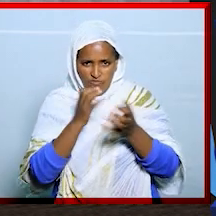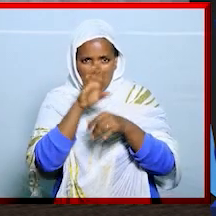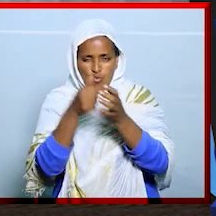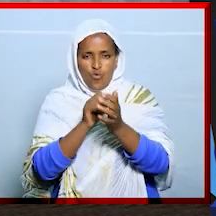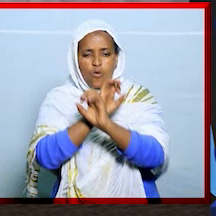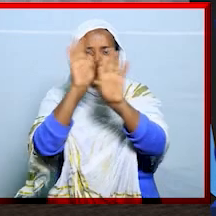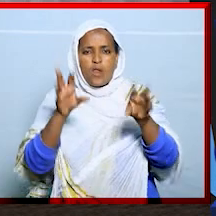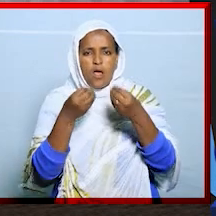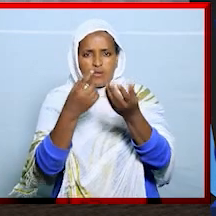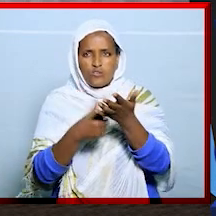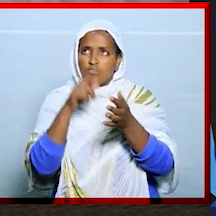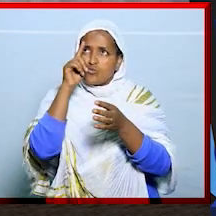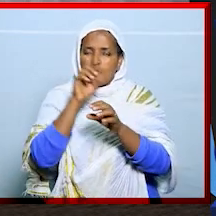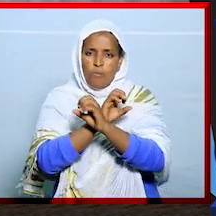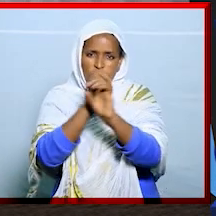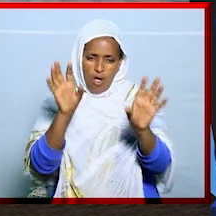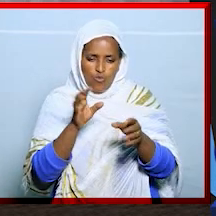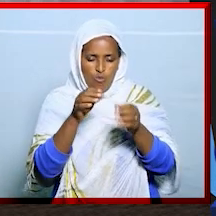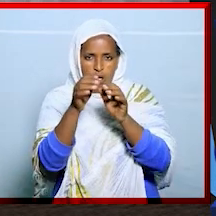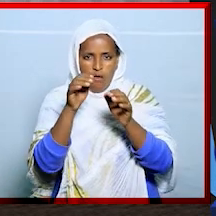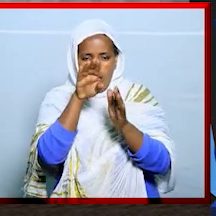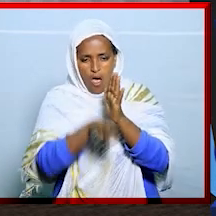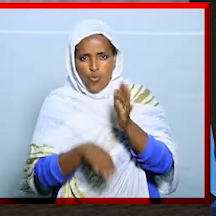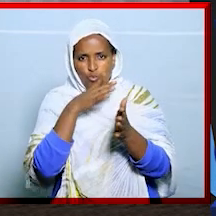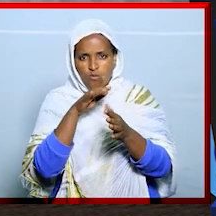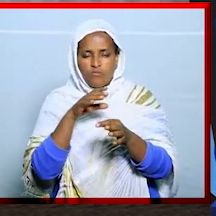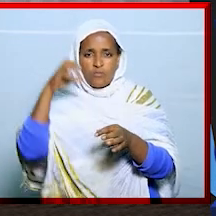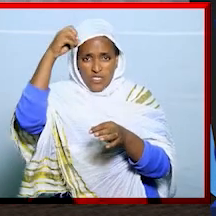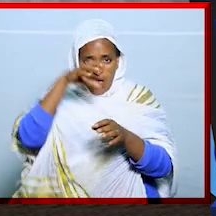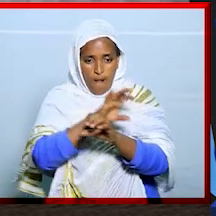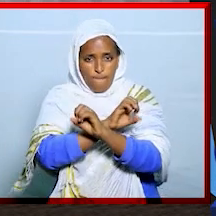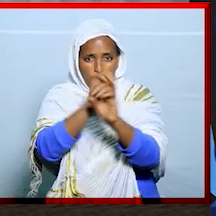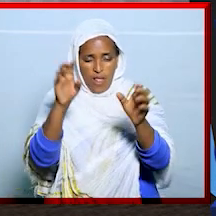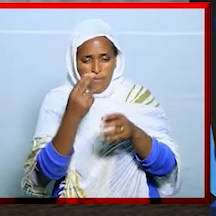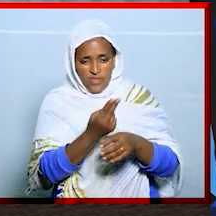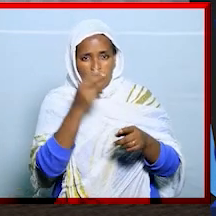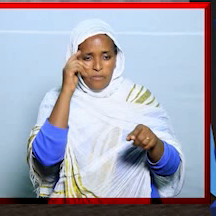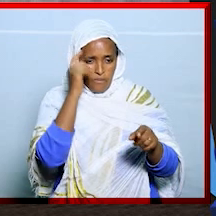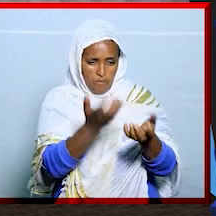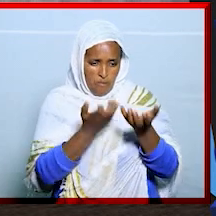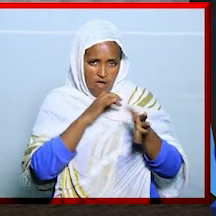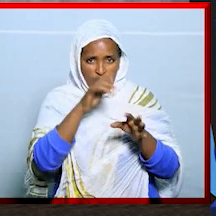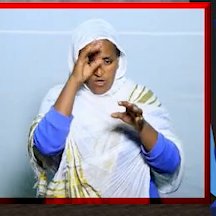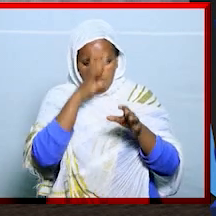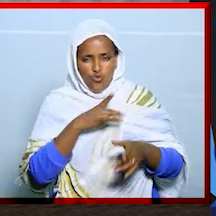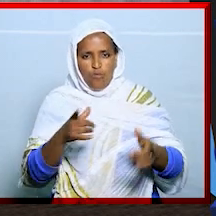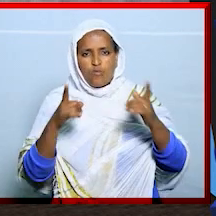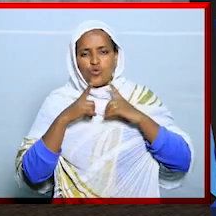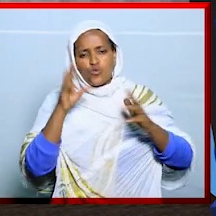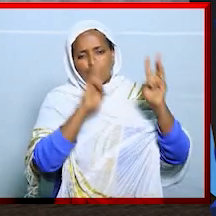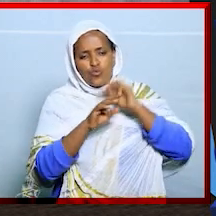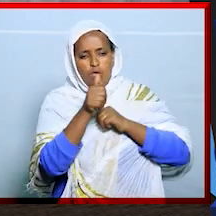ለሚፈልገው ሁሉ ታበራለችና፣ ሆኖም እርሷ ግን ብርሃኗ አይጎድልባትም። በእርሷ ብርሃን ለመጠቀም ያልቻለ ሰው ወይም ብርሃኗን ለመጠቀም የማይፈልግ ሰው